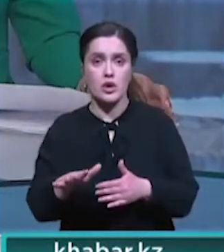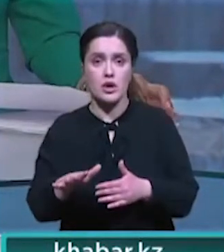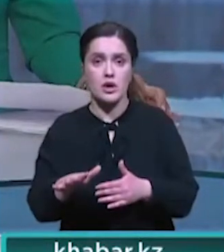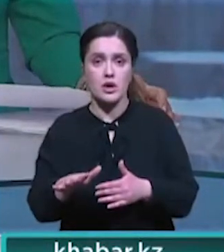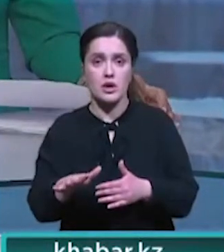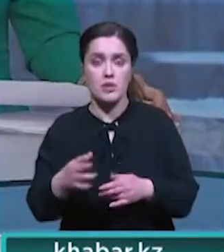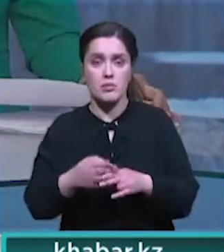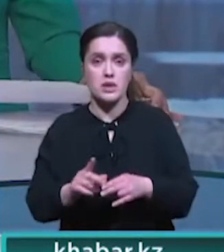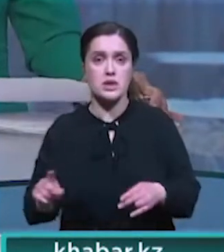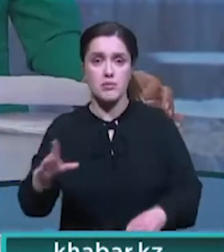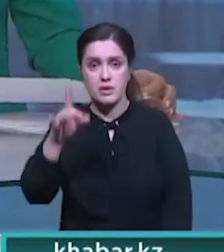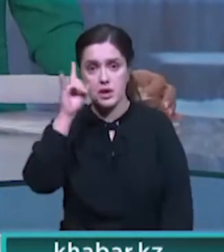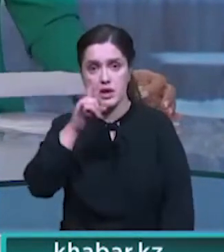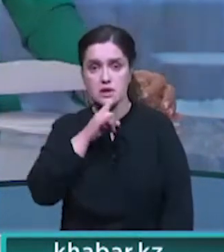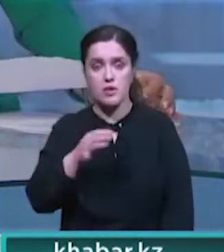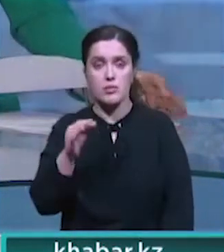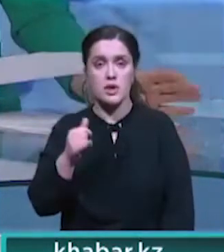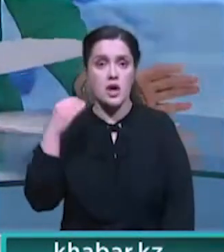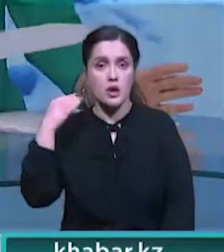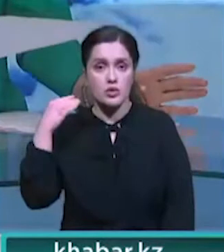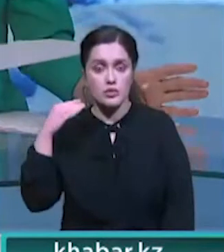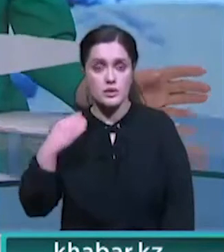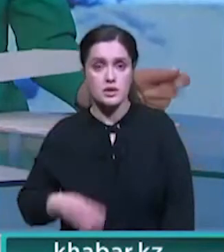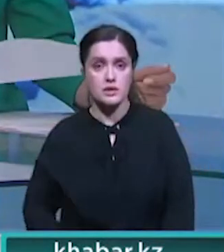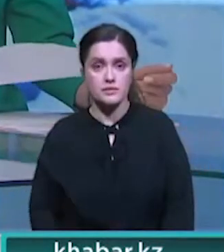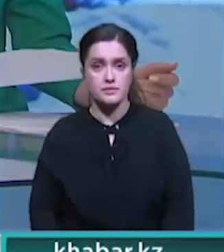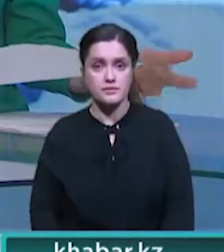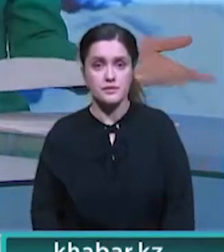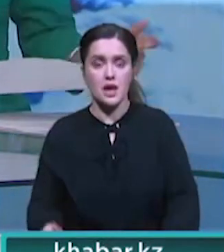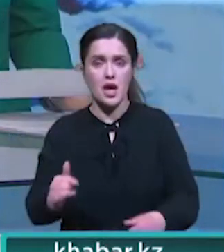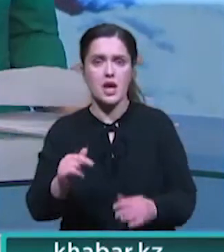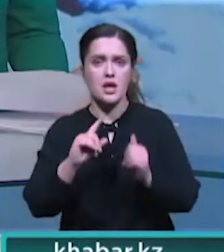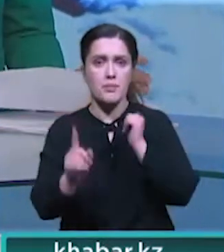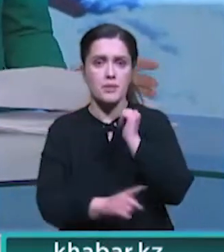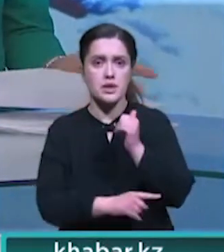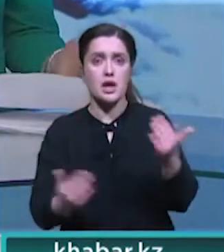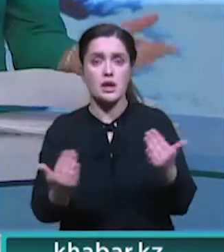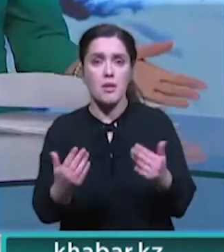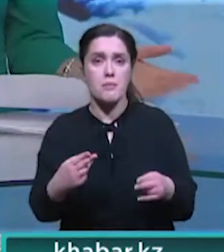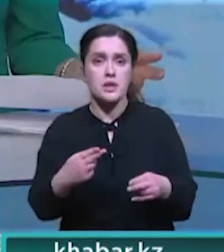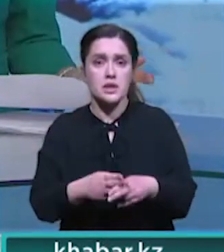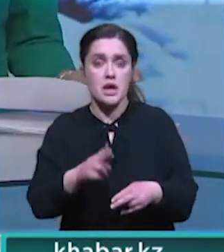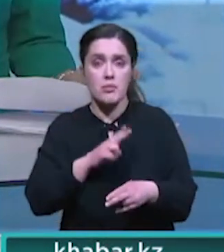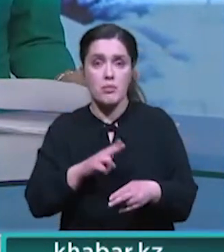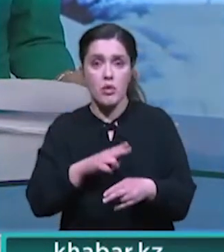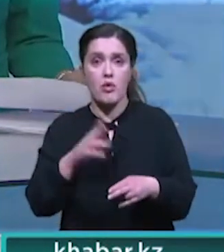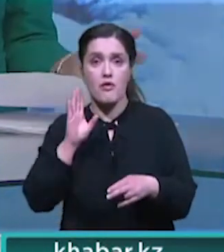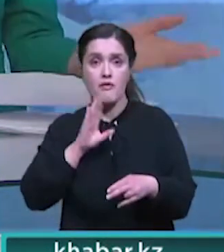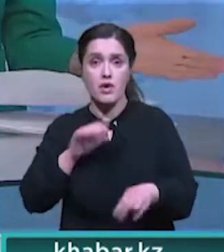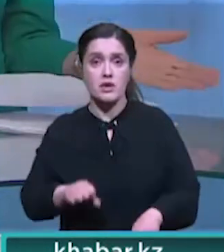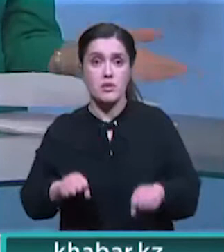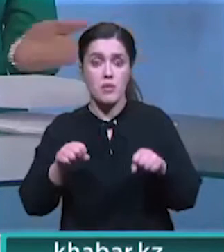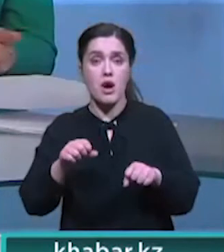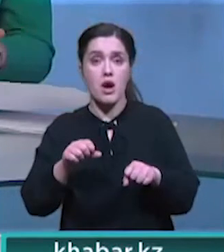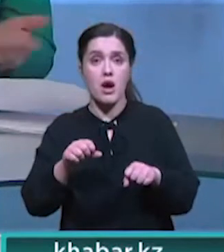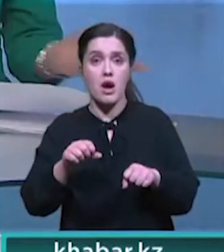непосредственно Западно-Казахстанская область и Актюбинская область. Ну и вот напоследок, какие профилактические работы по предупреждению паводков вами проводятся? Вот мы